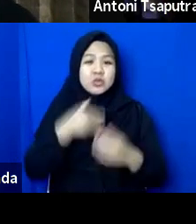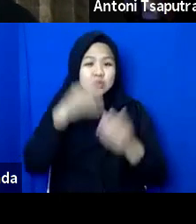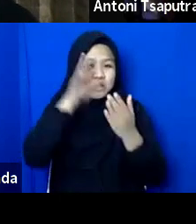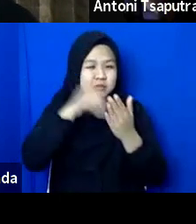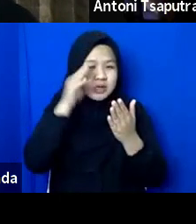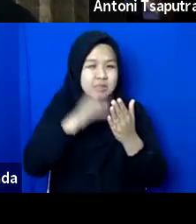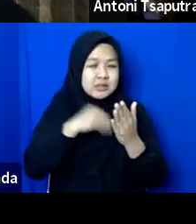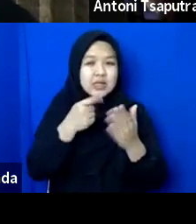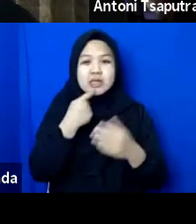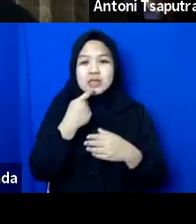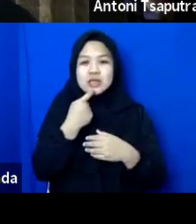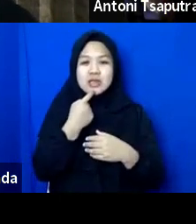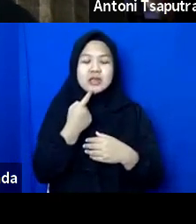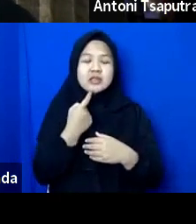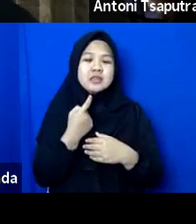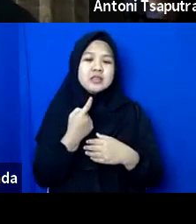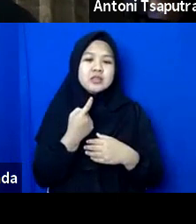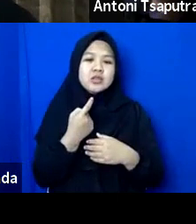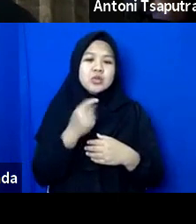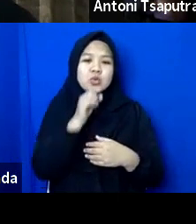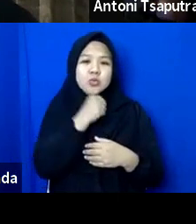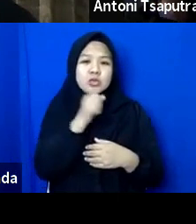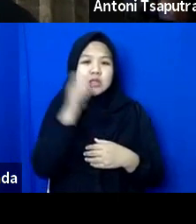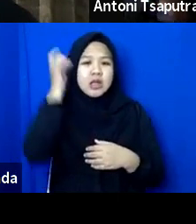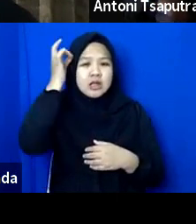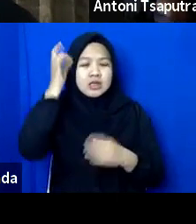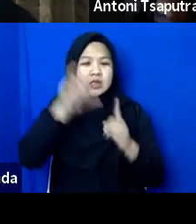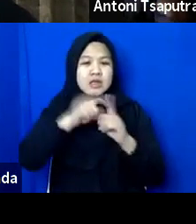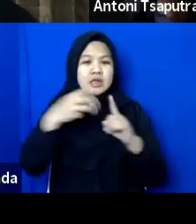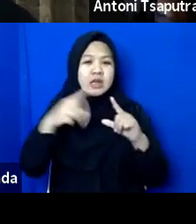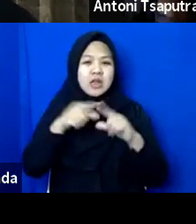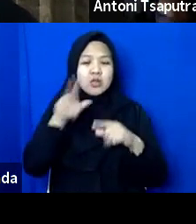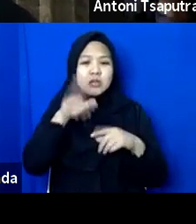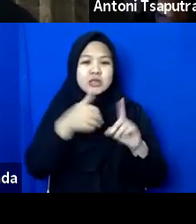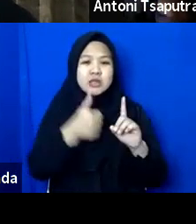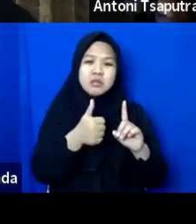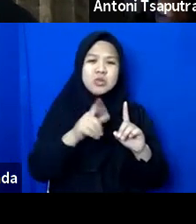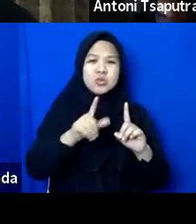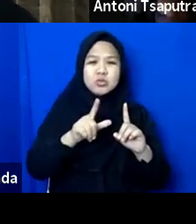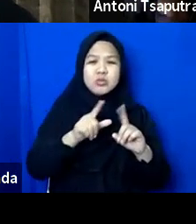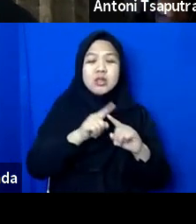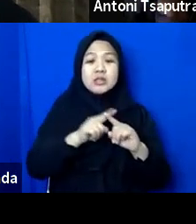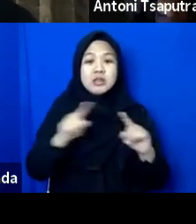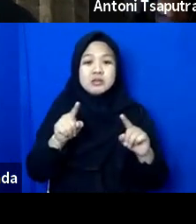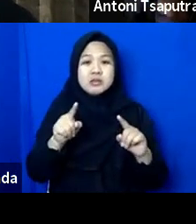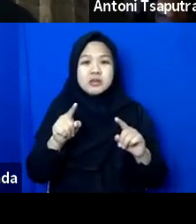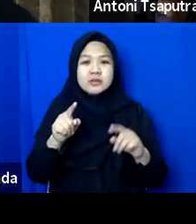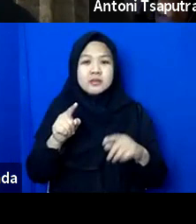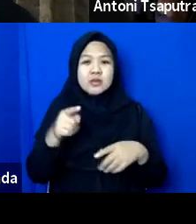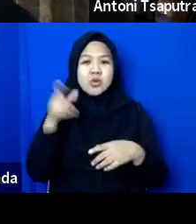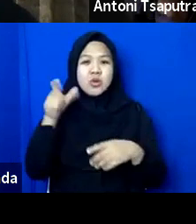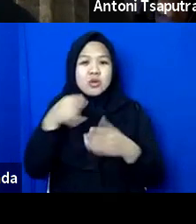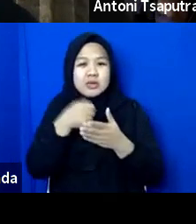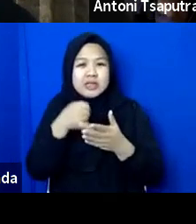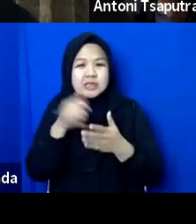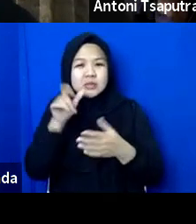belajar jadinya kan tentang umurnya Dea itu masih Plus Tapi pengisi suaranya kok kayak